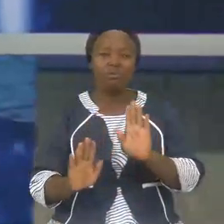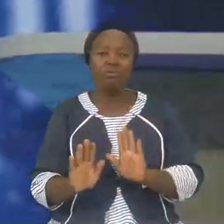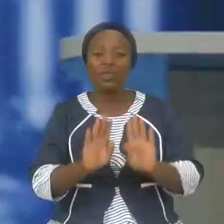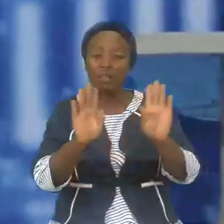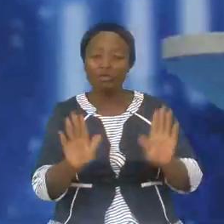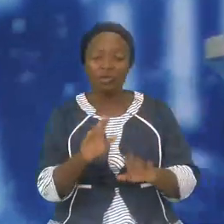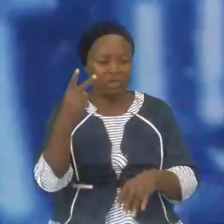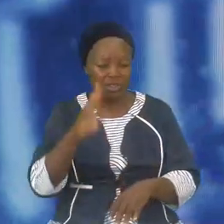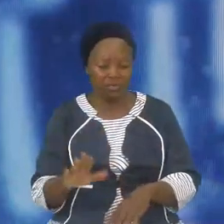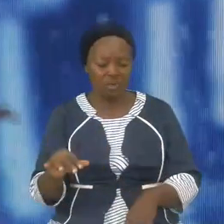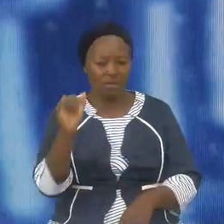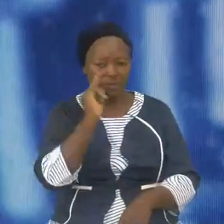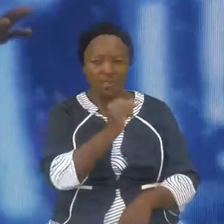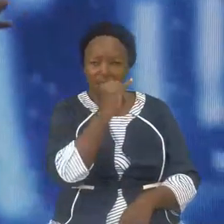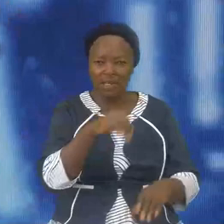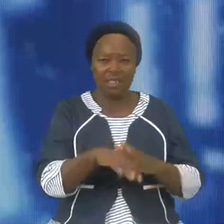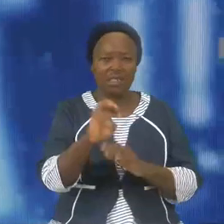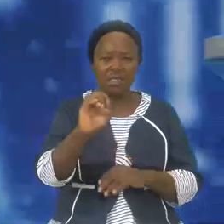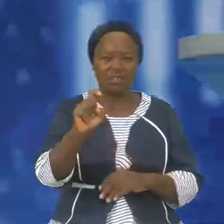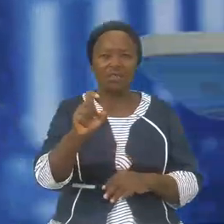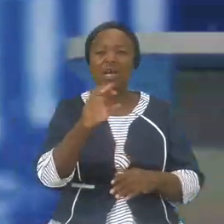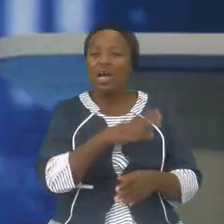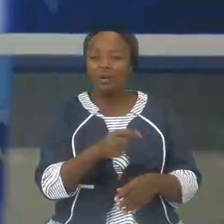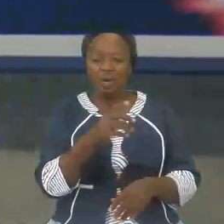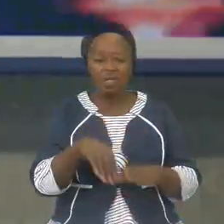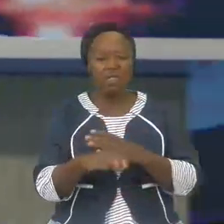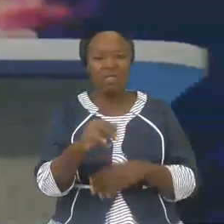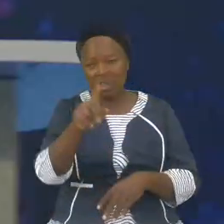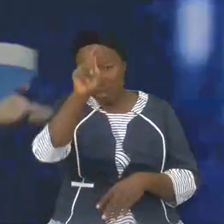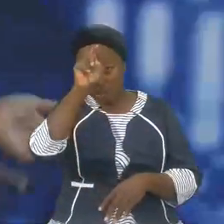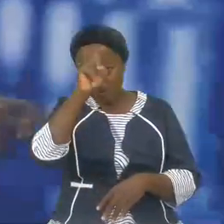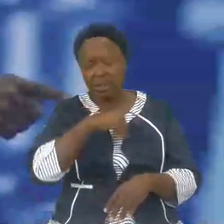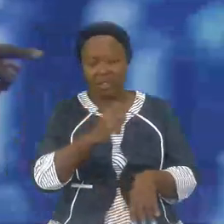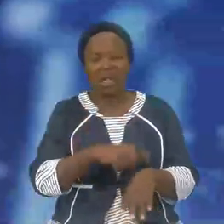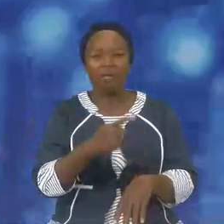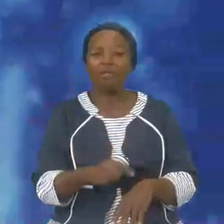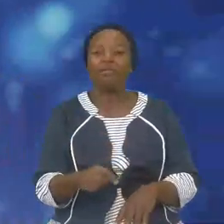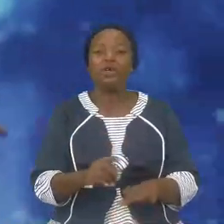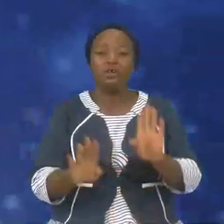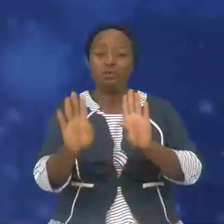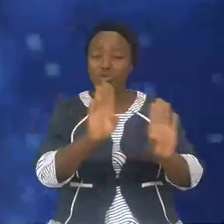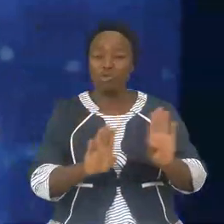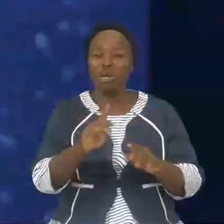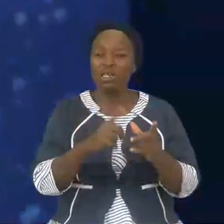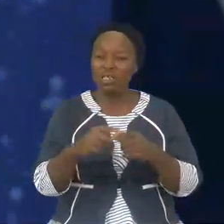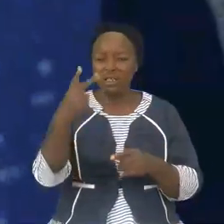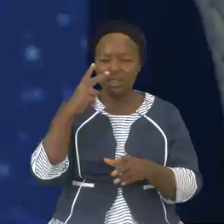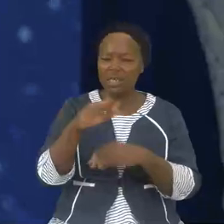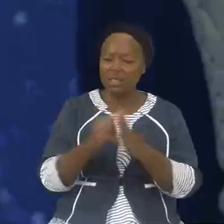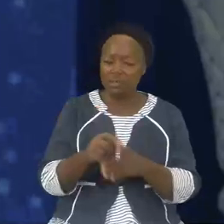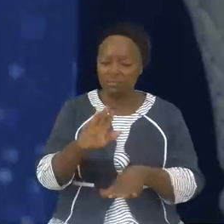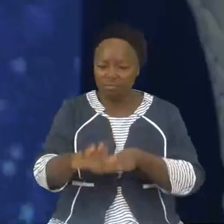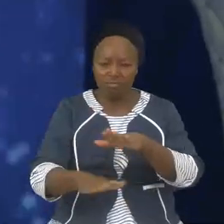un temps de détresse. Regardez les enfants d'Israël en Égypte, ils étaient dans un temps de détresse. Regardez-les comme